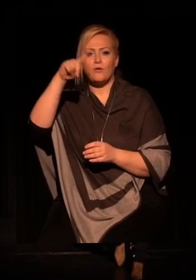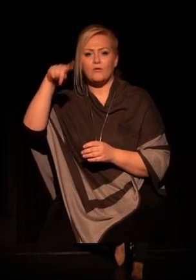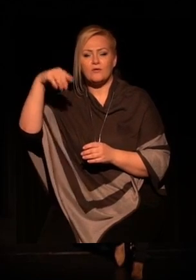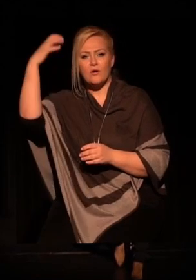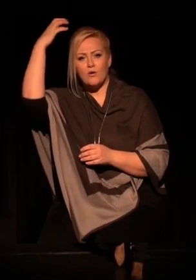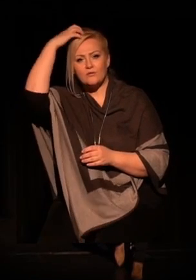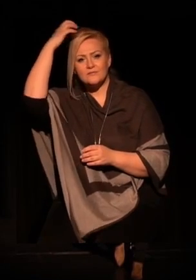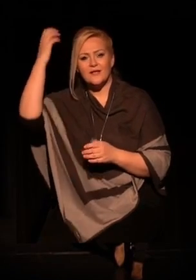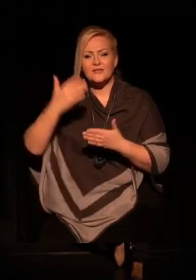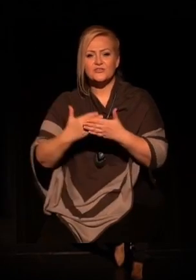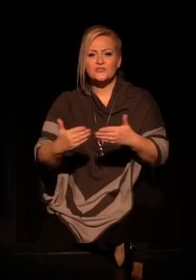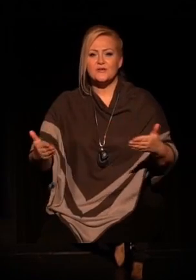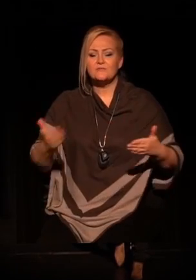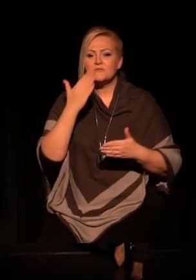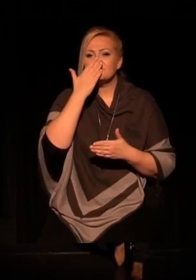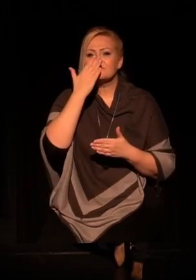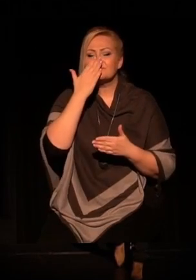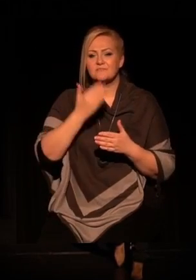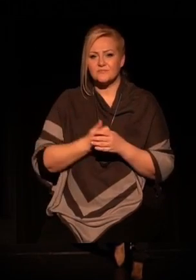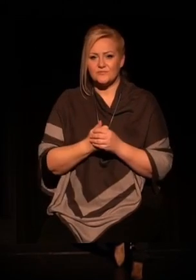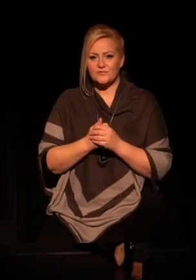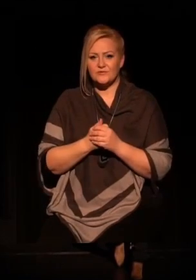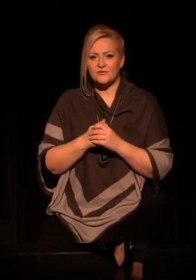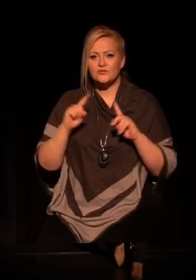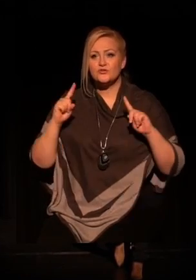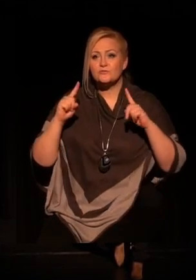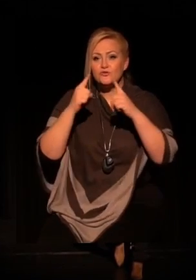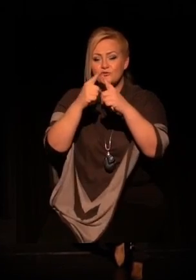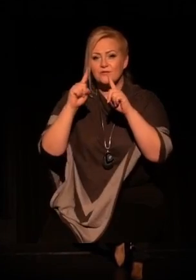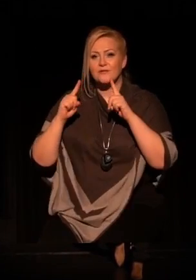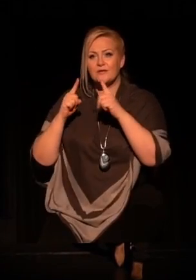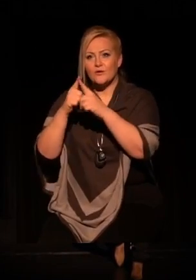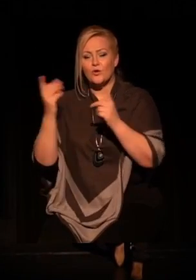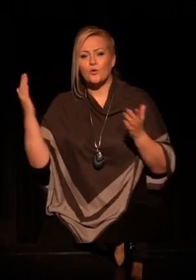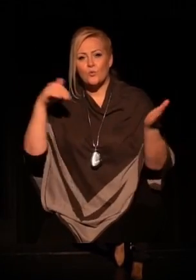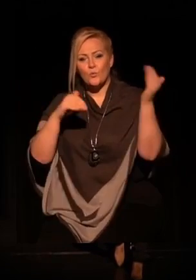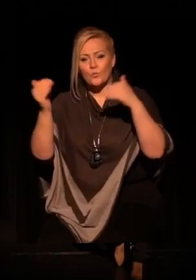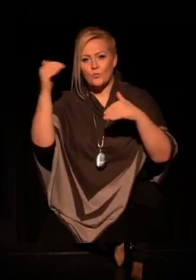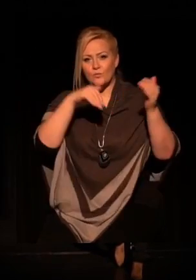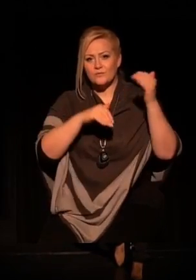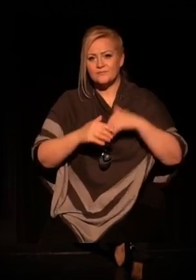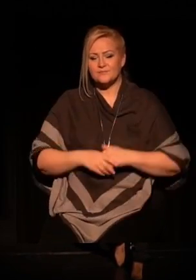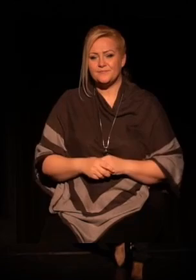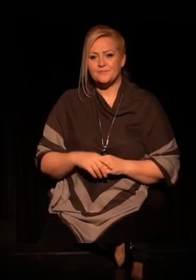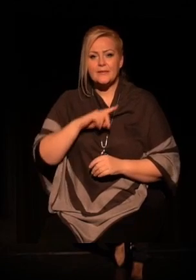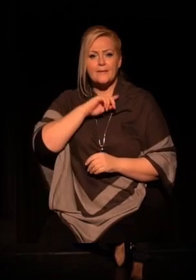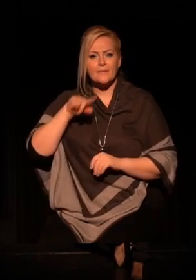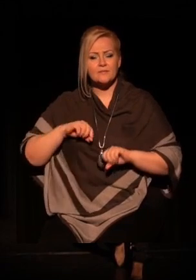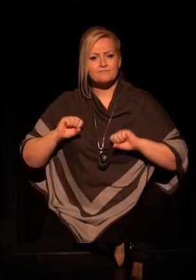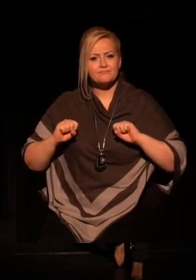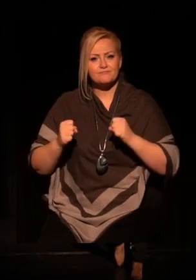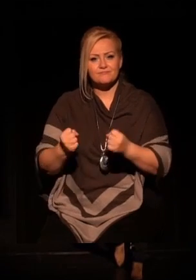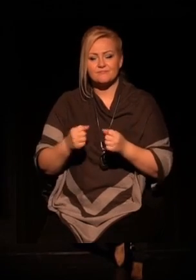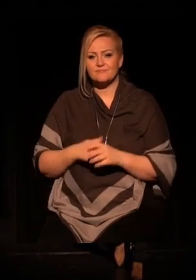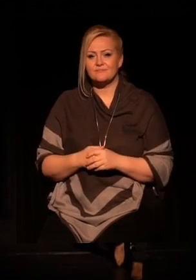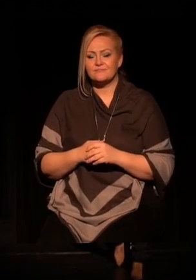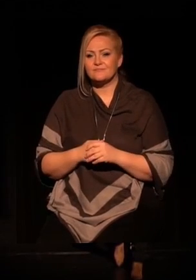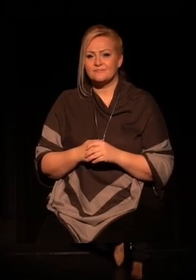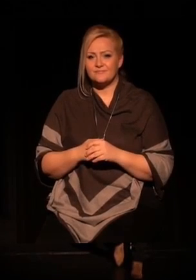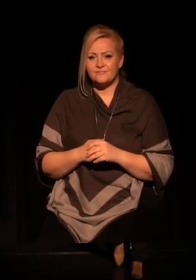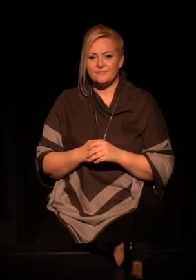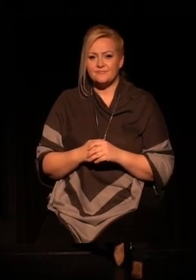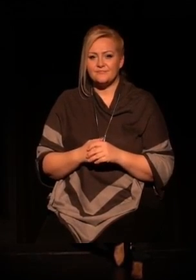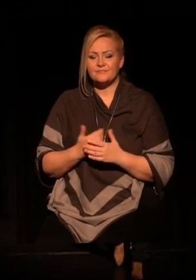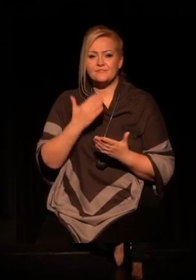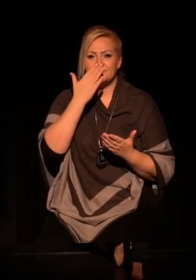I to, co nas, ludzi, tak naprawdę demotywuje w naszych różnego rodzaju działaniach,